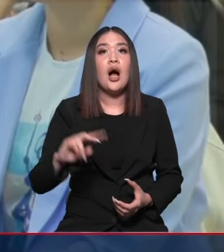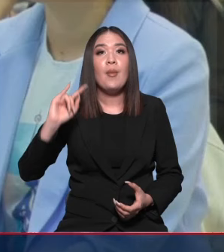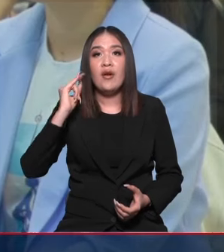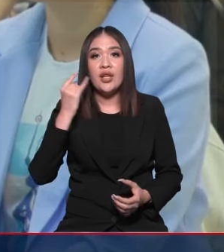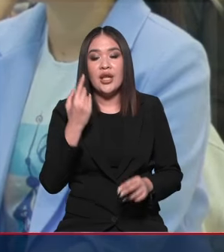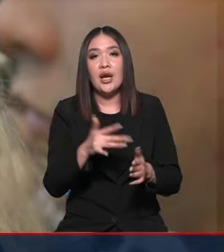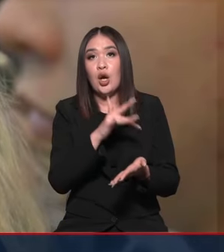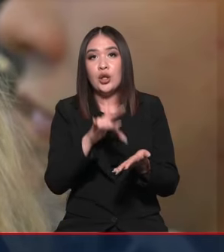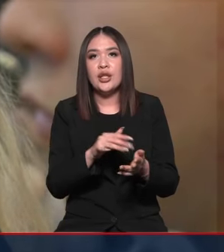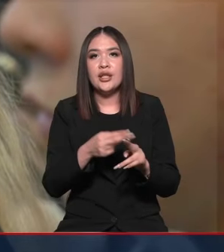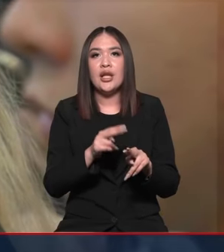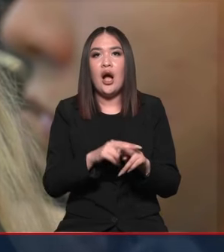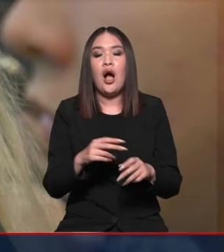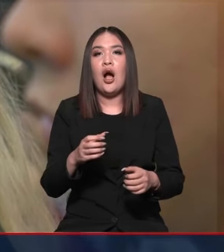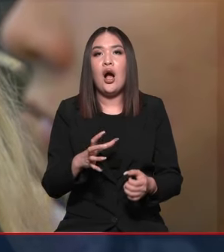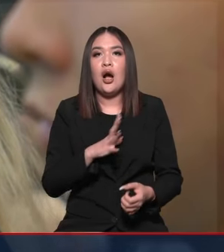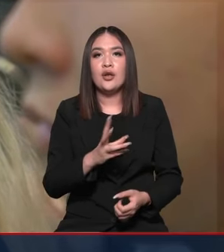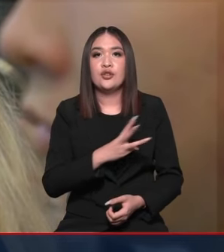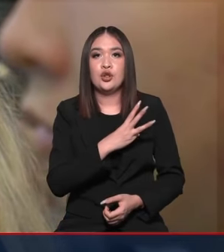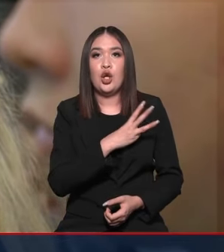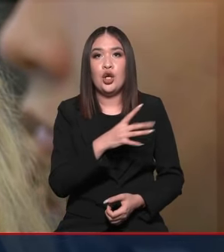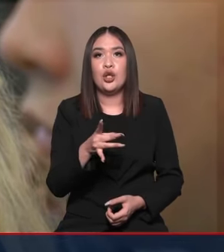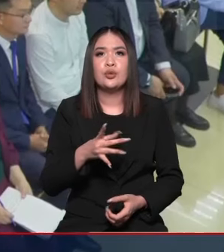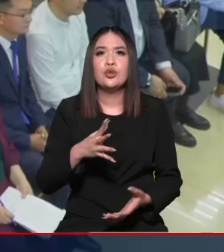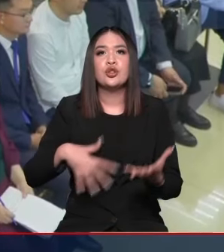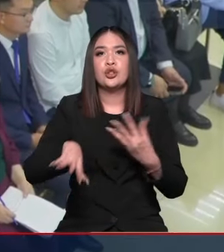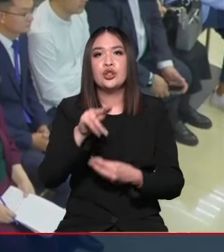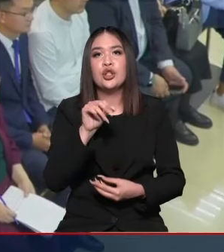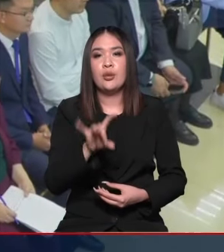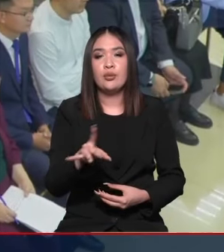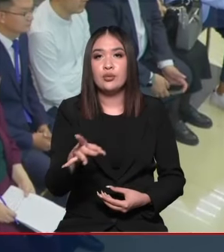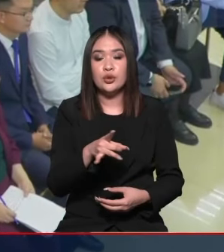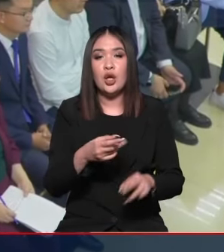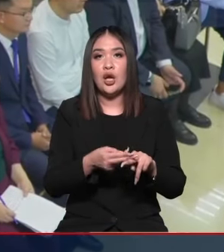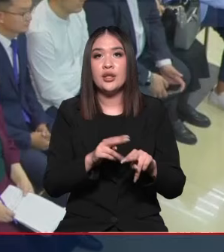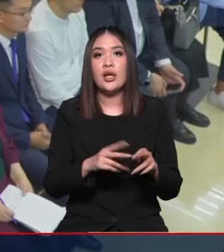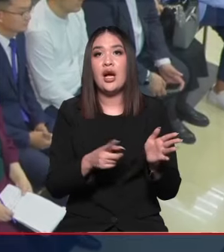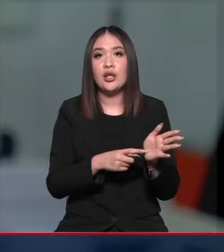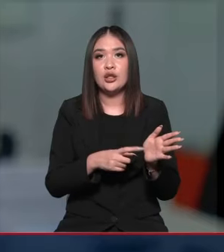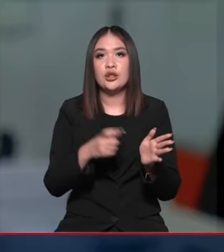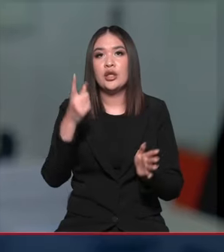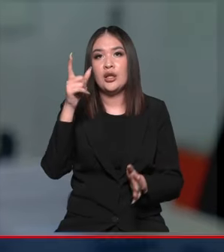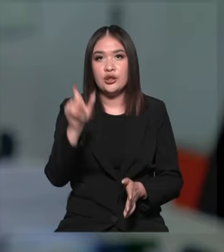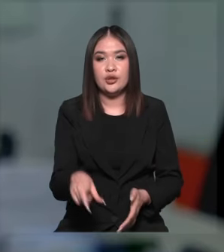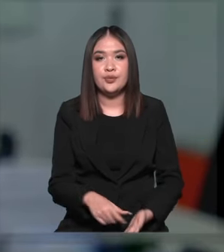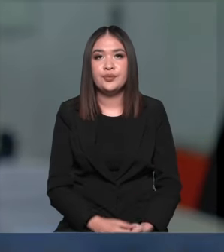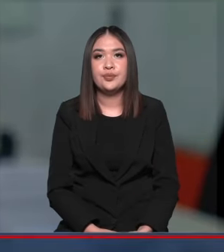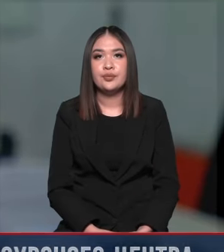притяжения для активистов со всей республики. Один из них – Акижан Кутваров из Карагандинской области. Местный